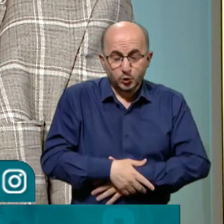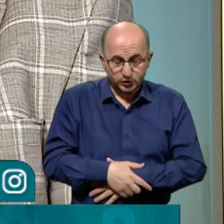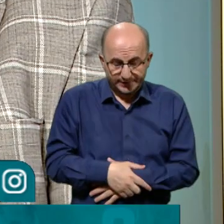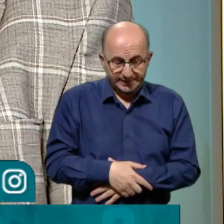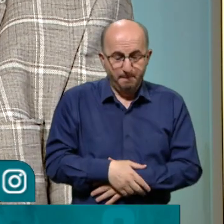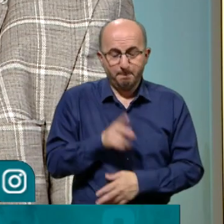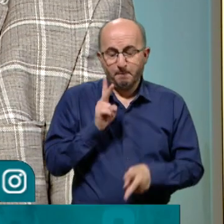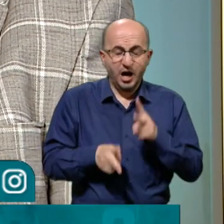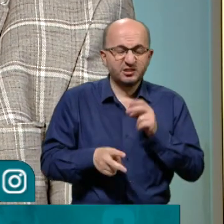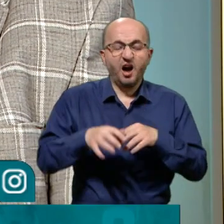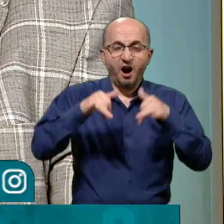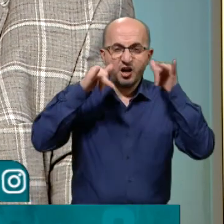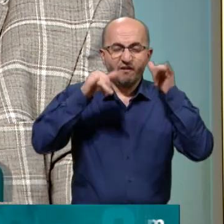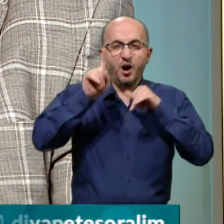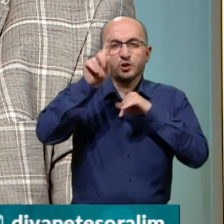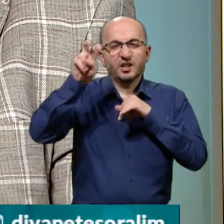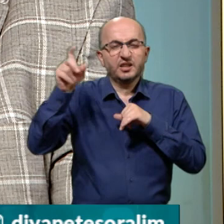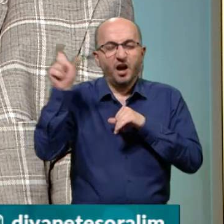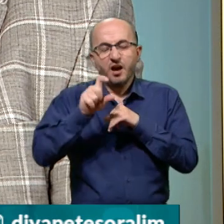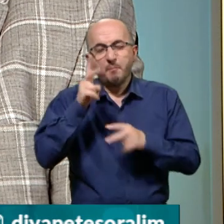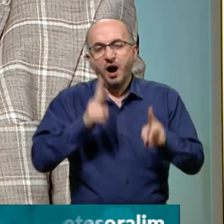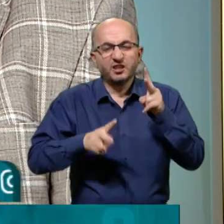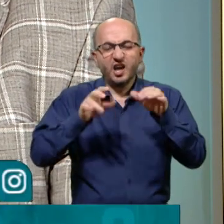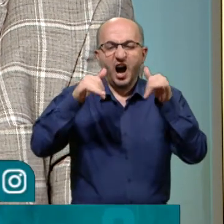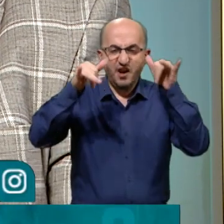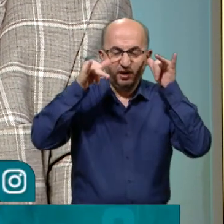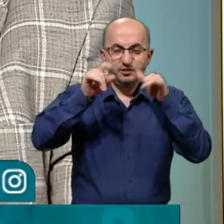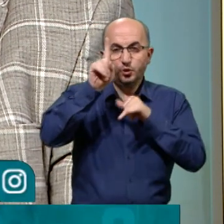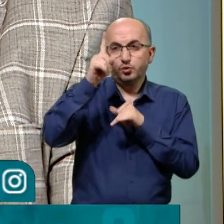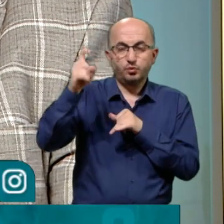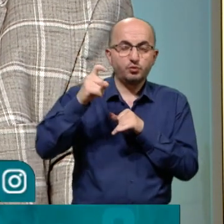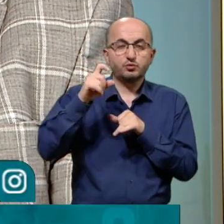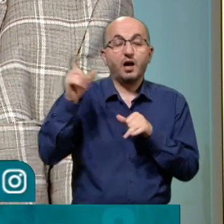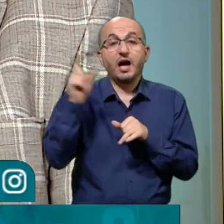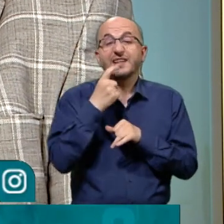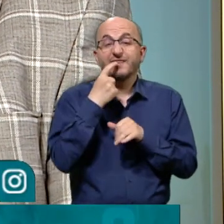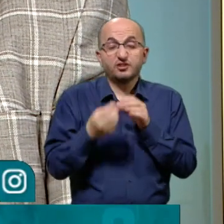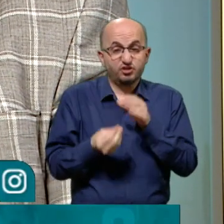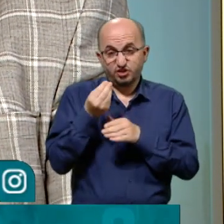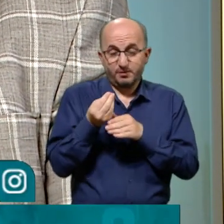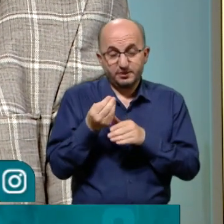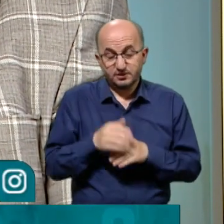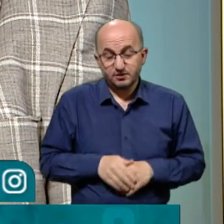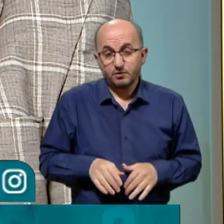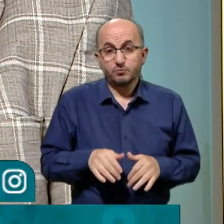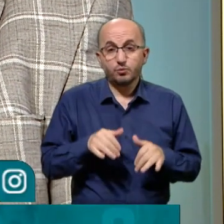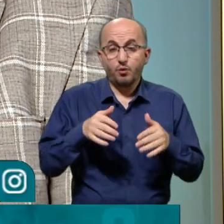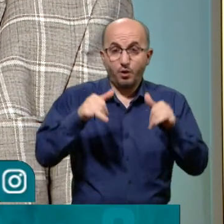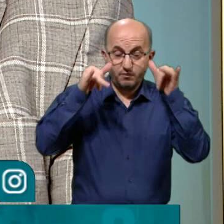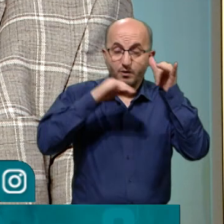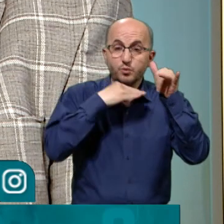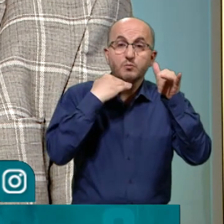Bazı hayvanlar 18 ayda Bazı hayvanlar 19 ayda da kapak Açabilir bu durumu zaman bu hayvan kurban olmaz